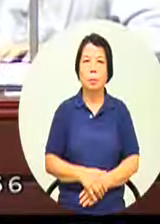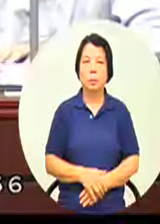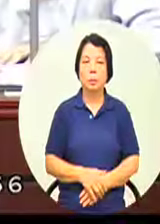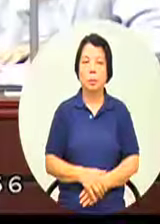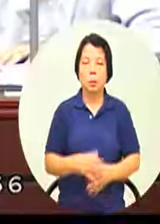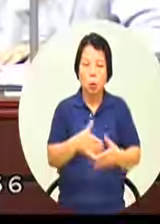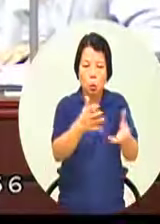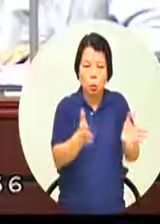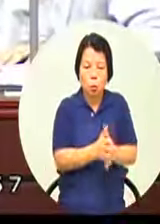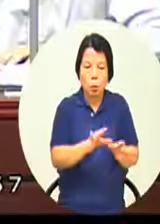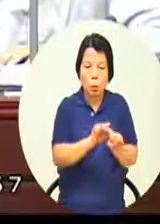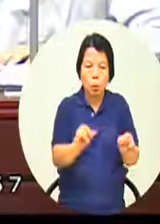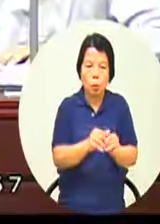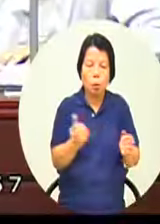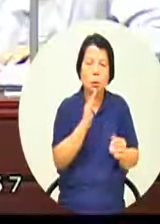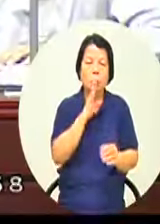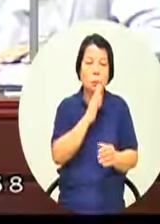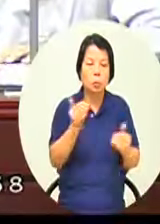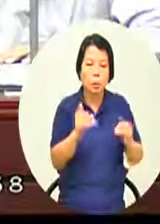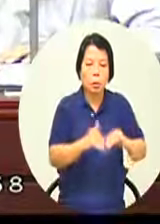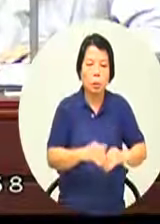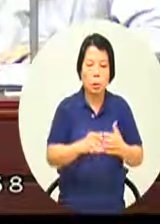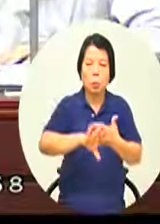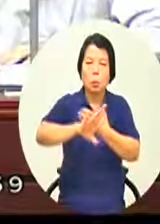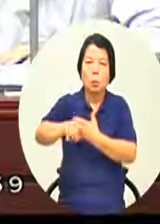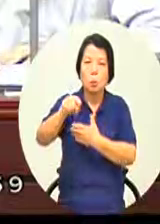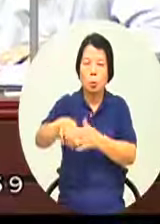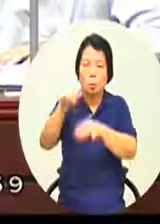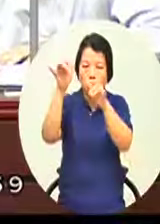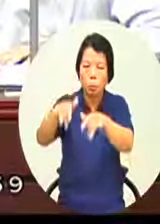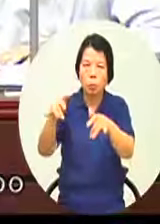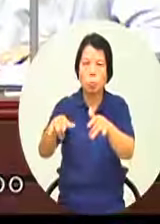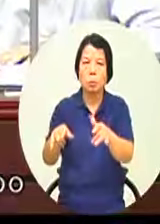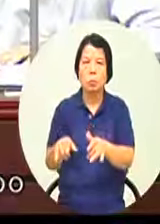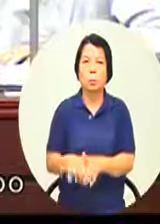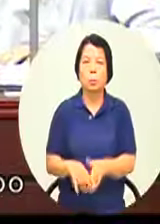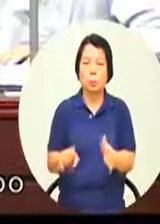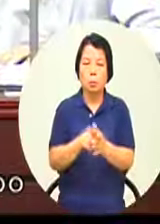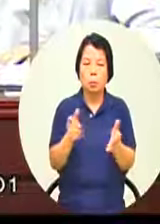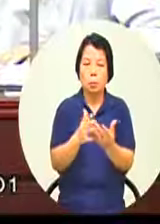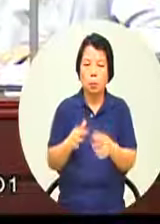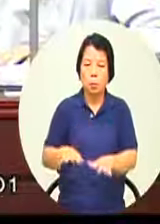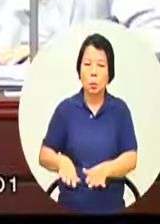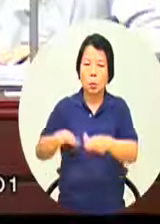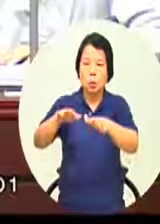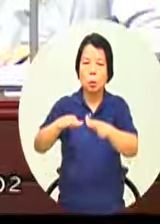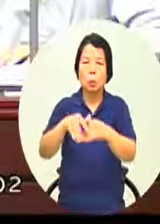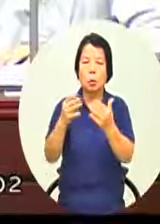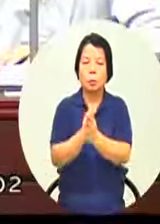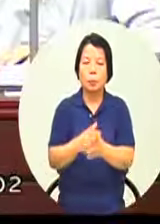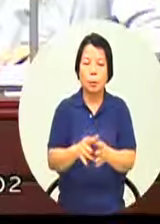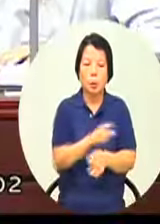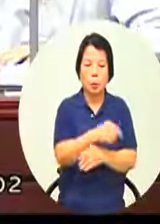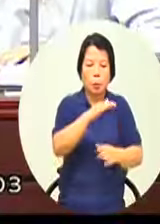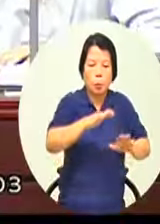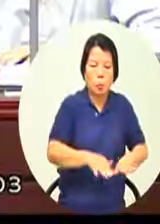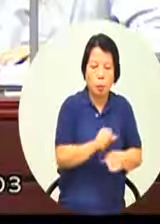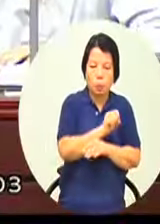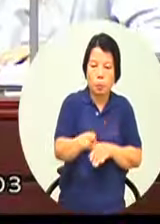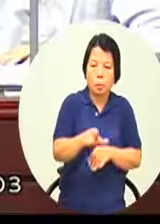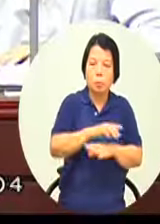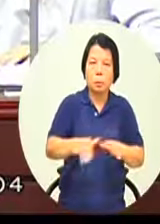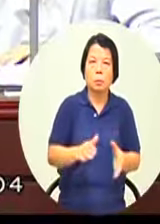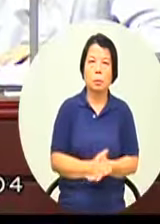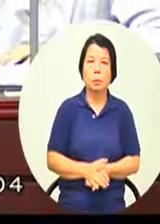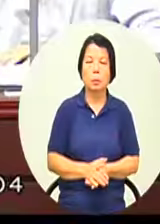地区的地势就是低洼，比外面我们下雨的时候的这一些潮位还要低啊，所以它一定会淹啊。 那么我